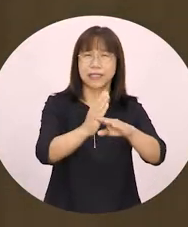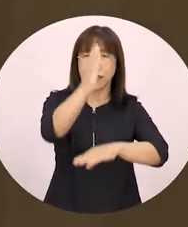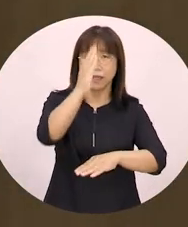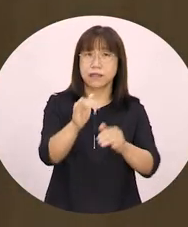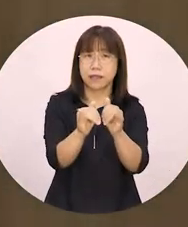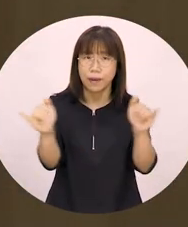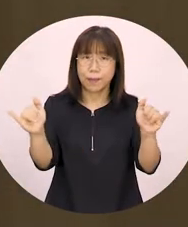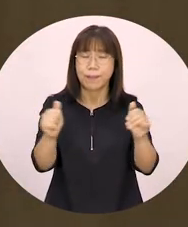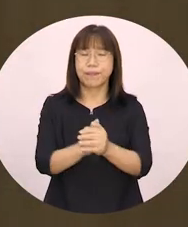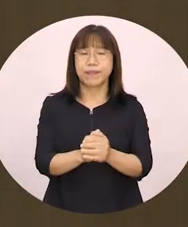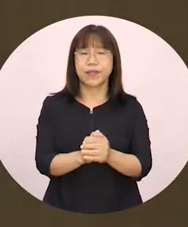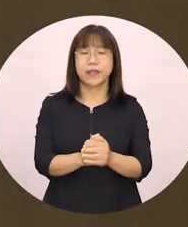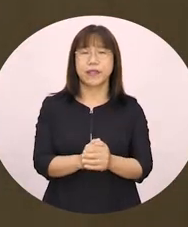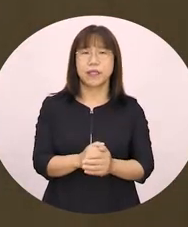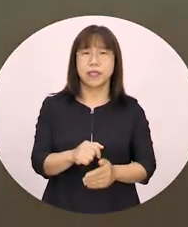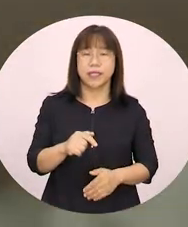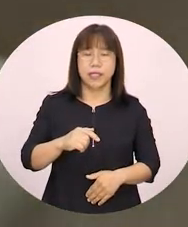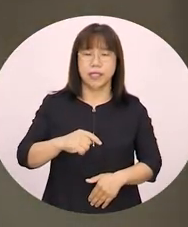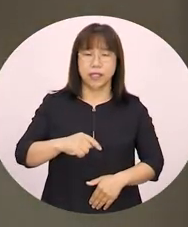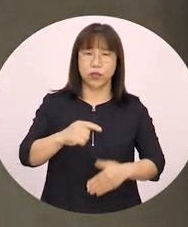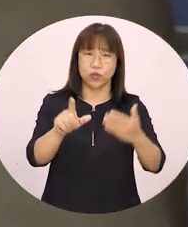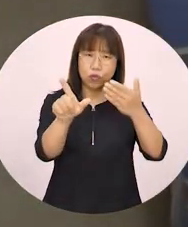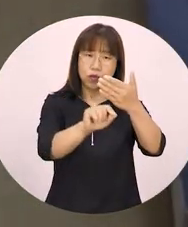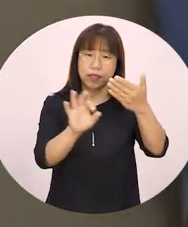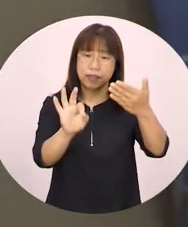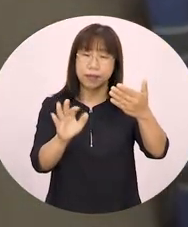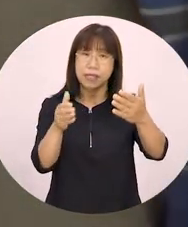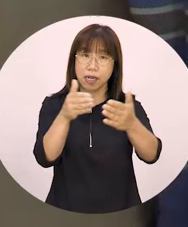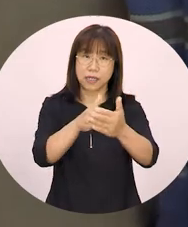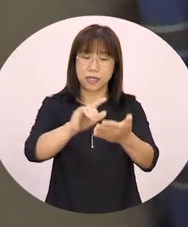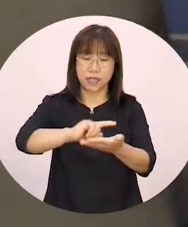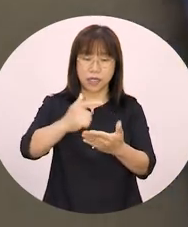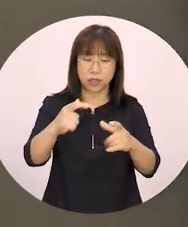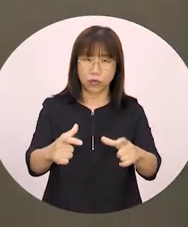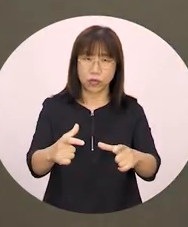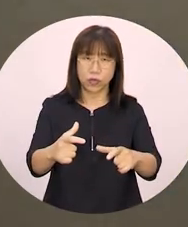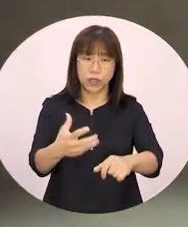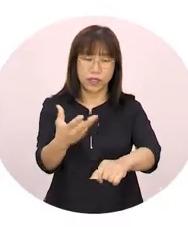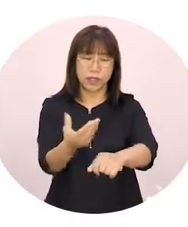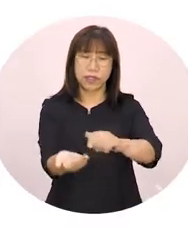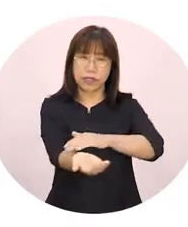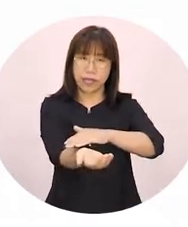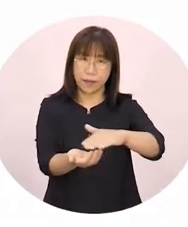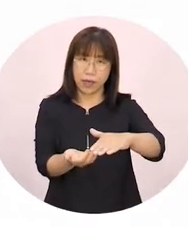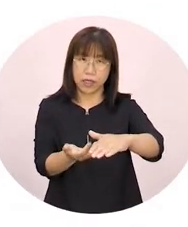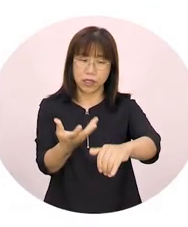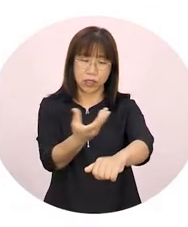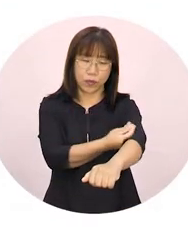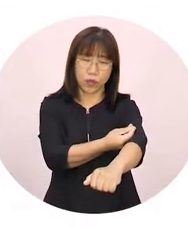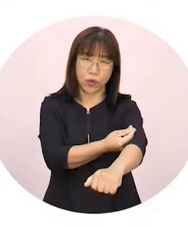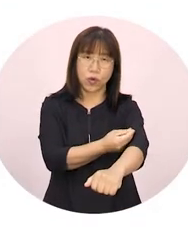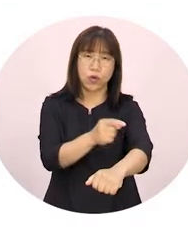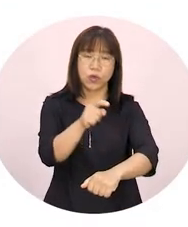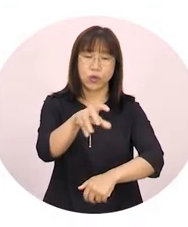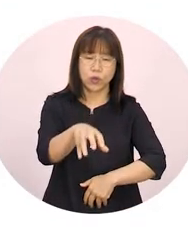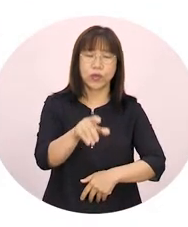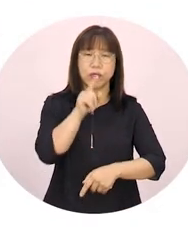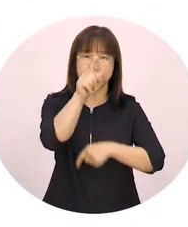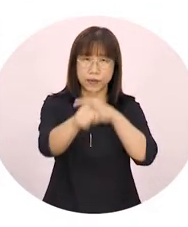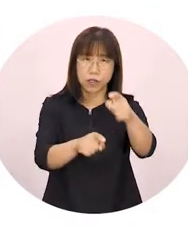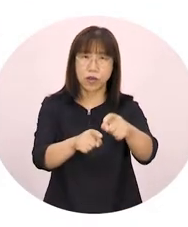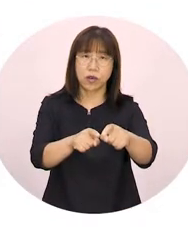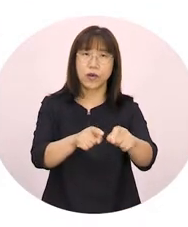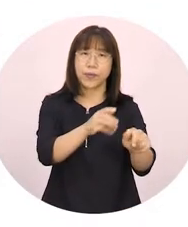얀센백신 접종에 본인이 동의한 사람이며 오는 9월 10일까지 강서구 예방접종센터 콜센터로 선착순